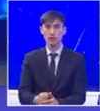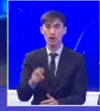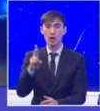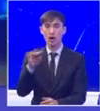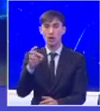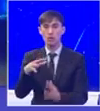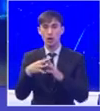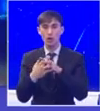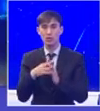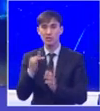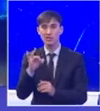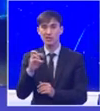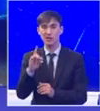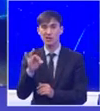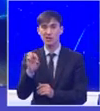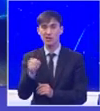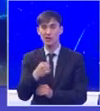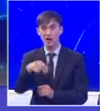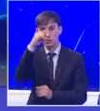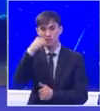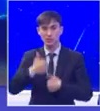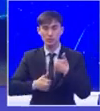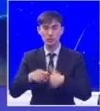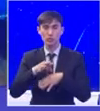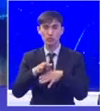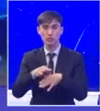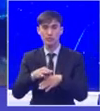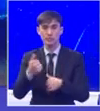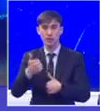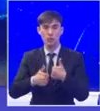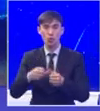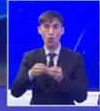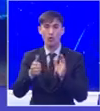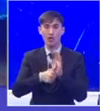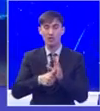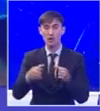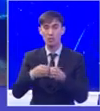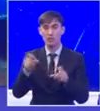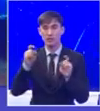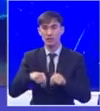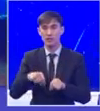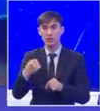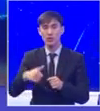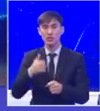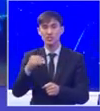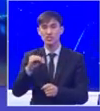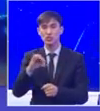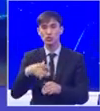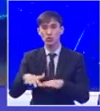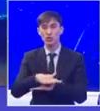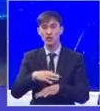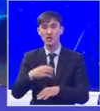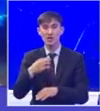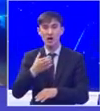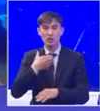Karabulak aulunda Indar Hockey'den Kazakstan чемпионаты өттү. Елшілік біріншілікке 16 команда жиналған. Олар негізінен Жетісу өңірі,